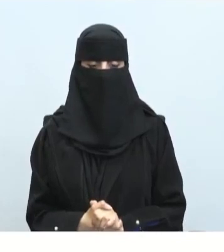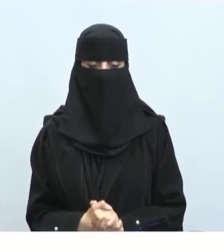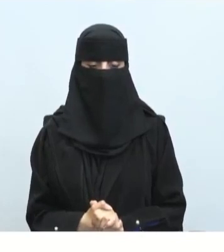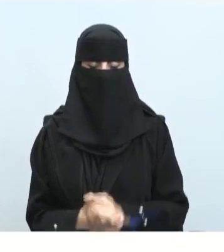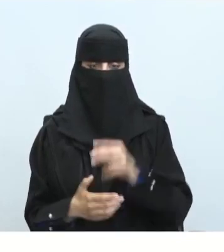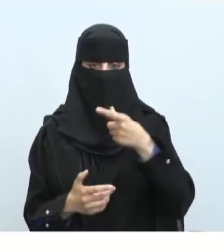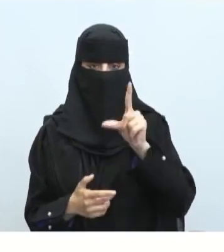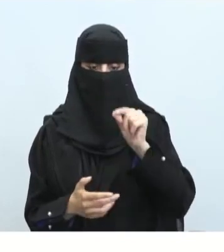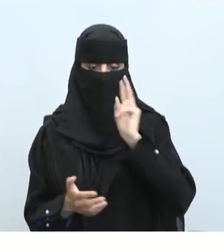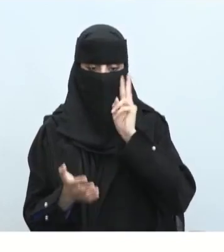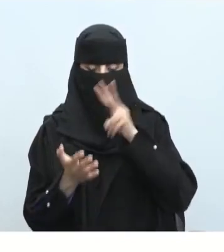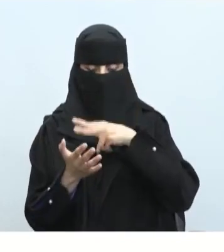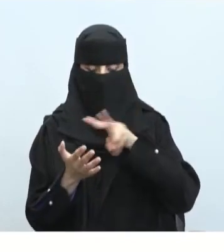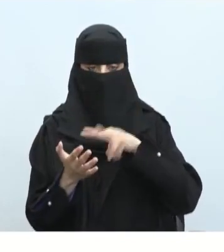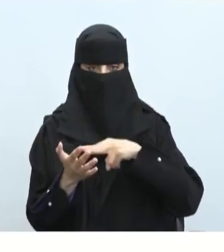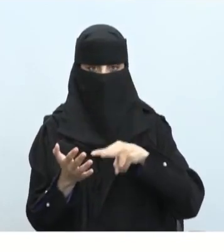القراءه